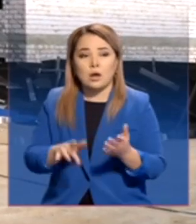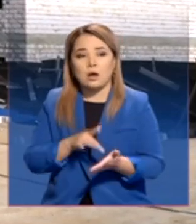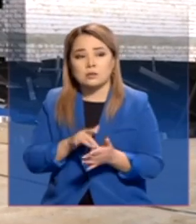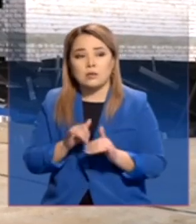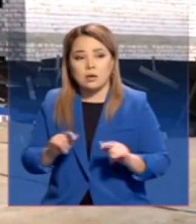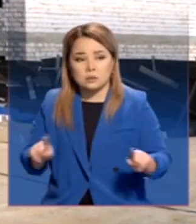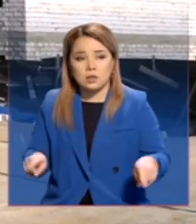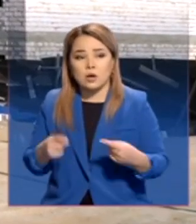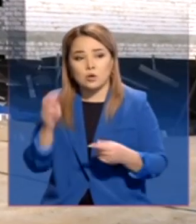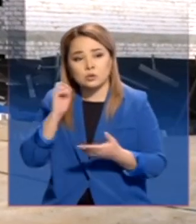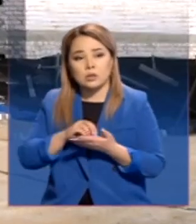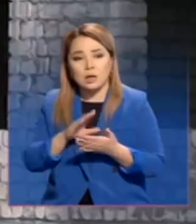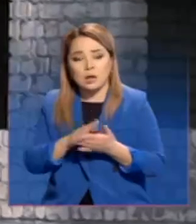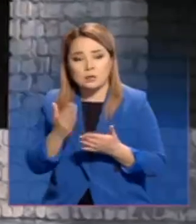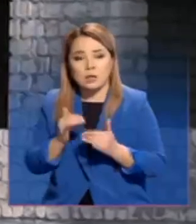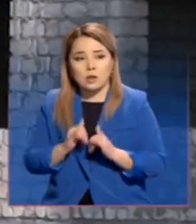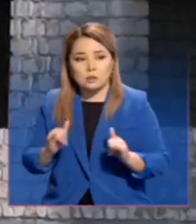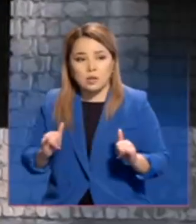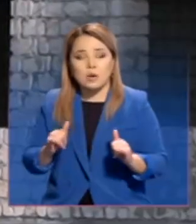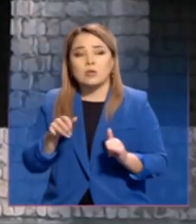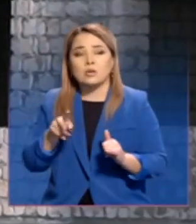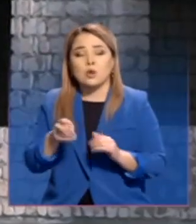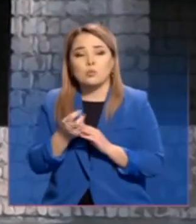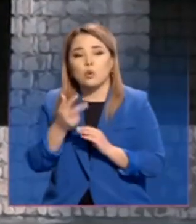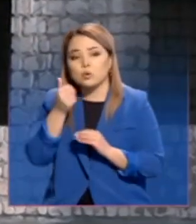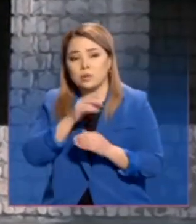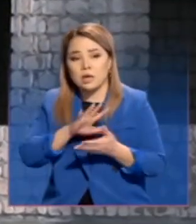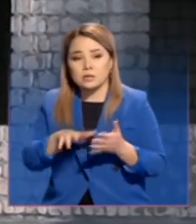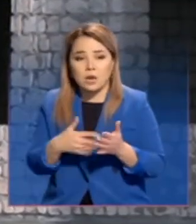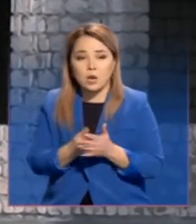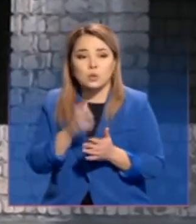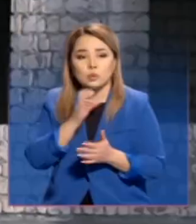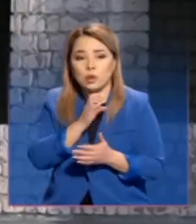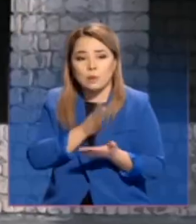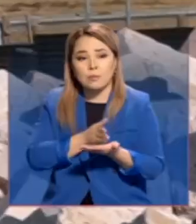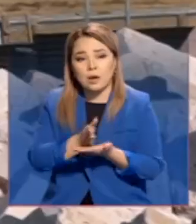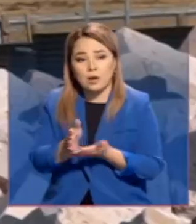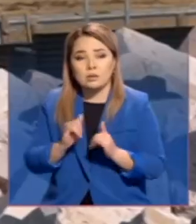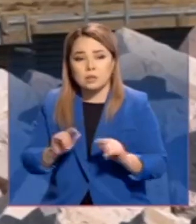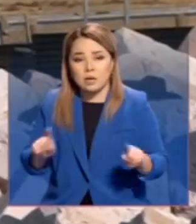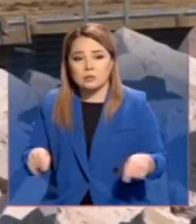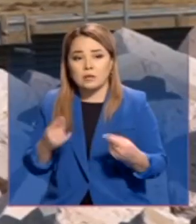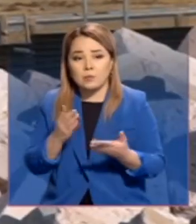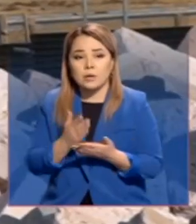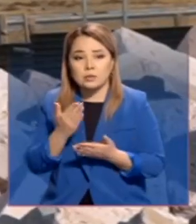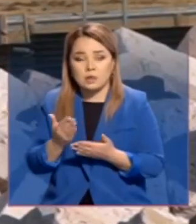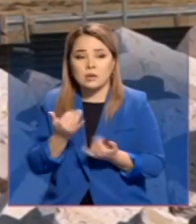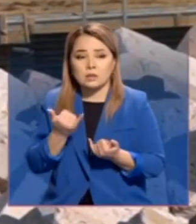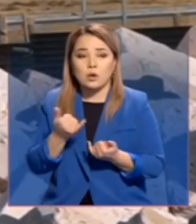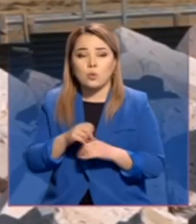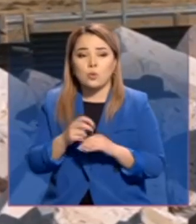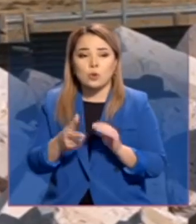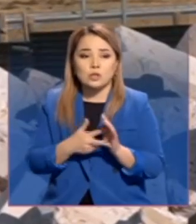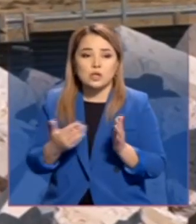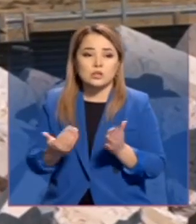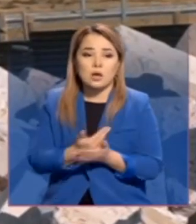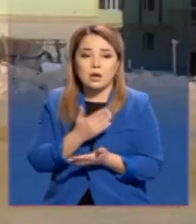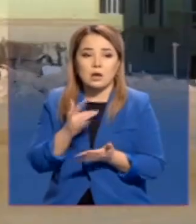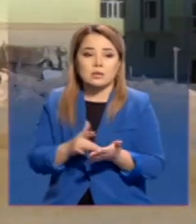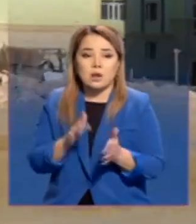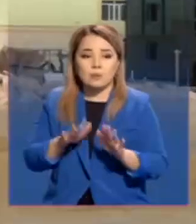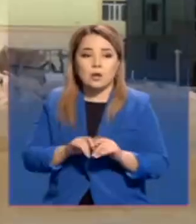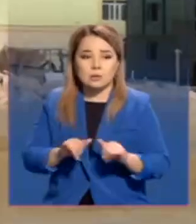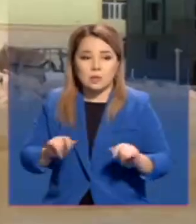тұрғындар санының өсуі. Шаһар 2013 жылдан бастап солтүстік бағытқа қарай қарқынды дамып жатыр. Жаңадан 18 шағын аудан бой